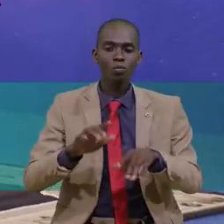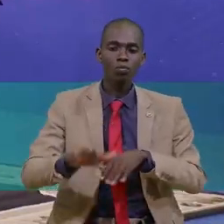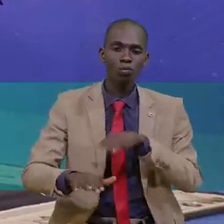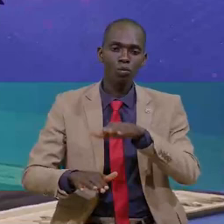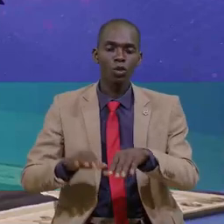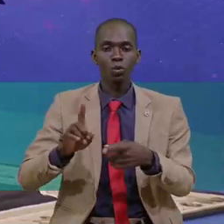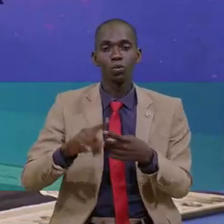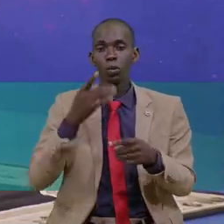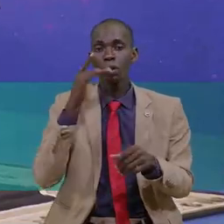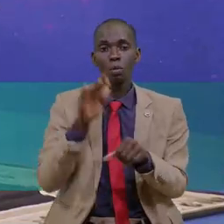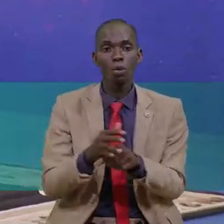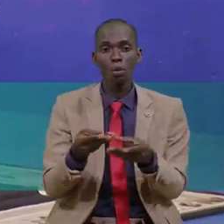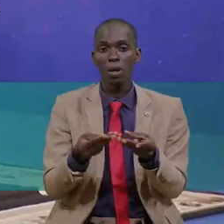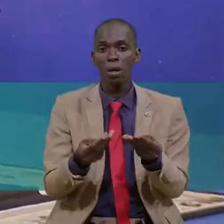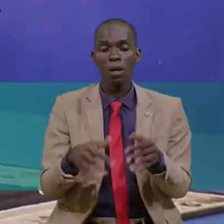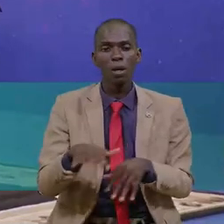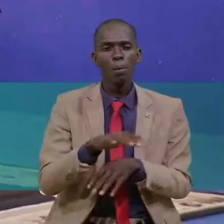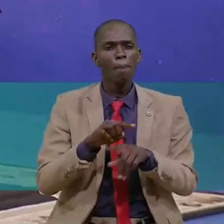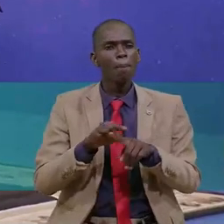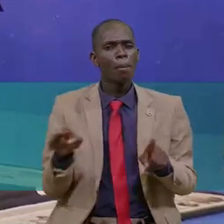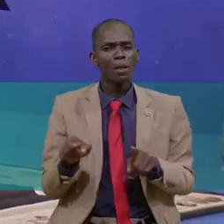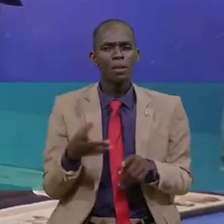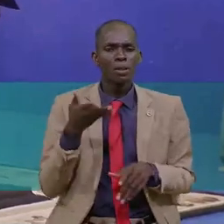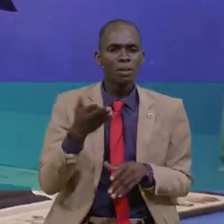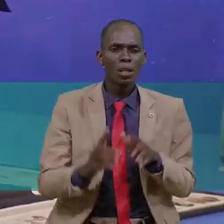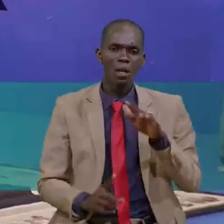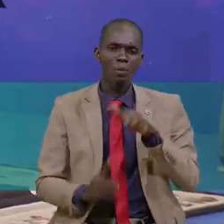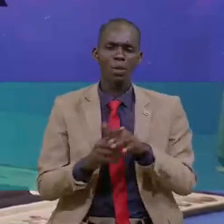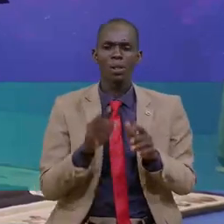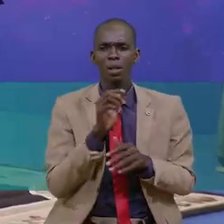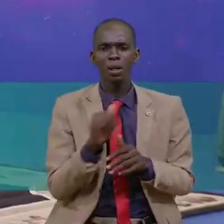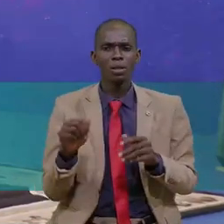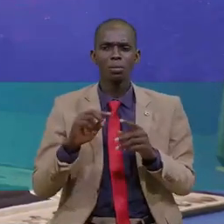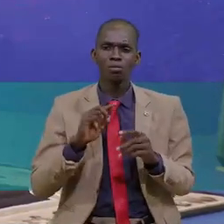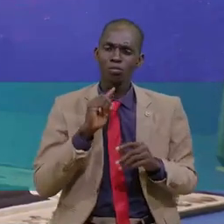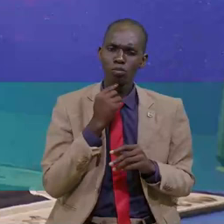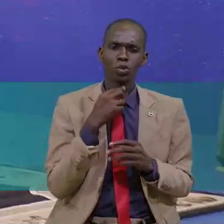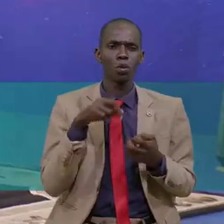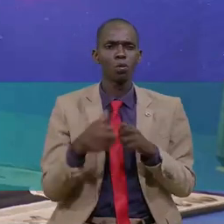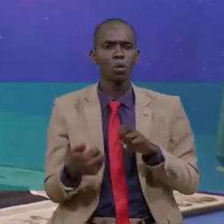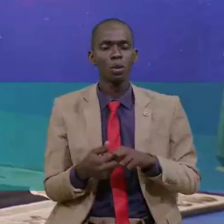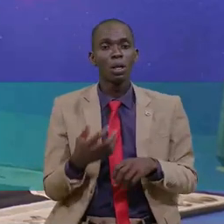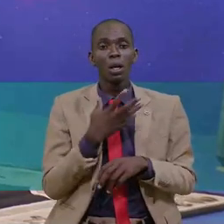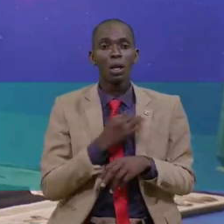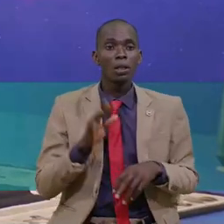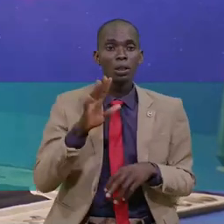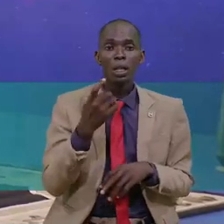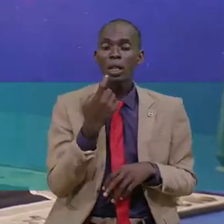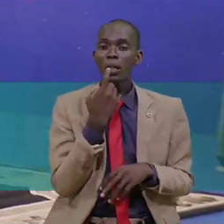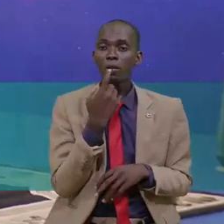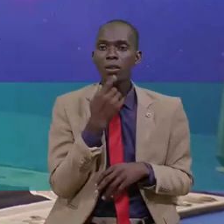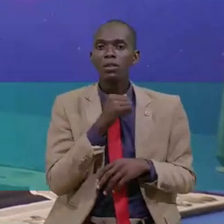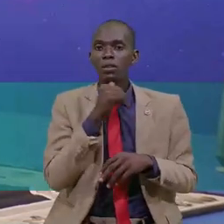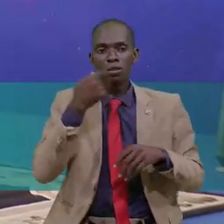vers la terre promise, mais ils avaient une situation morose. Leur langue